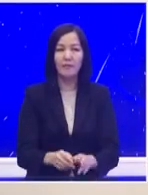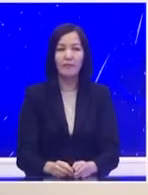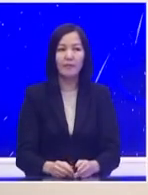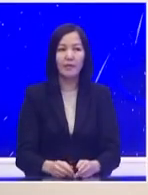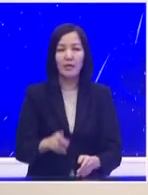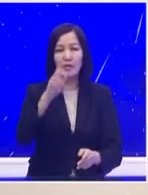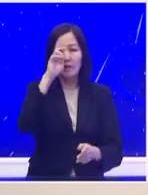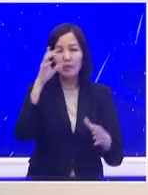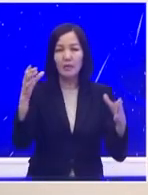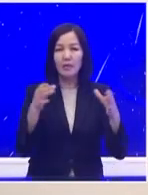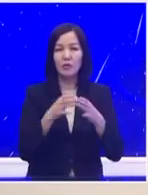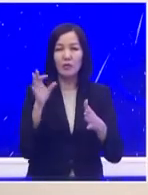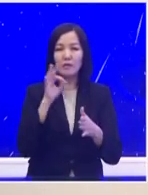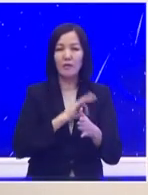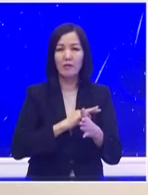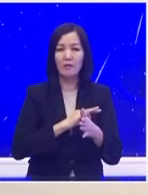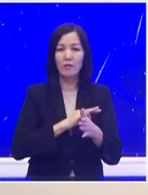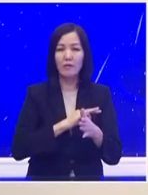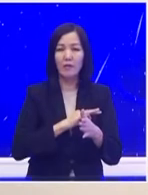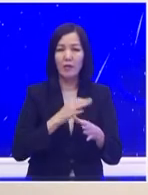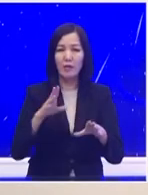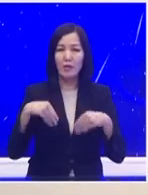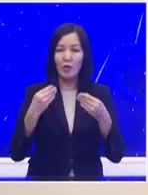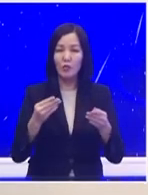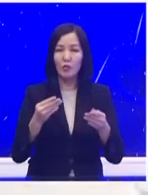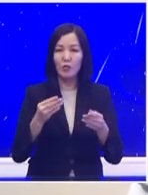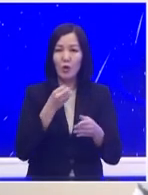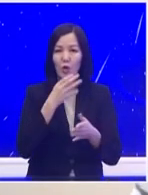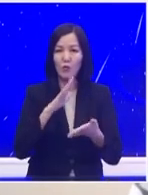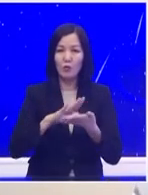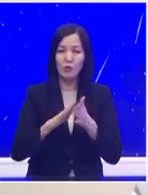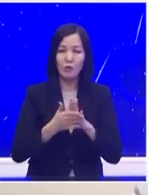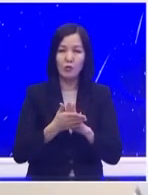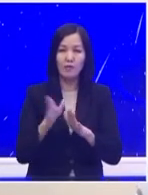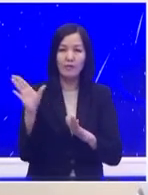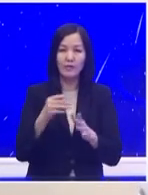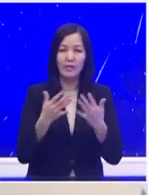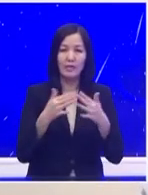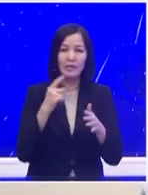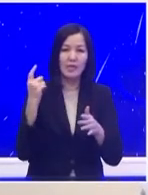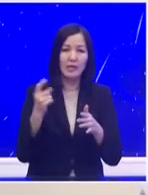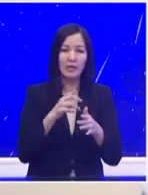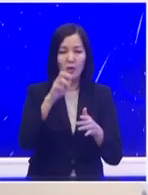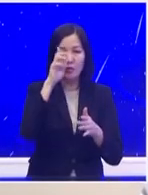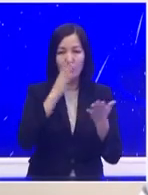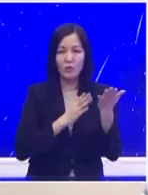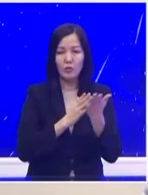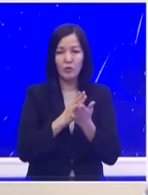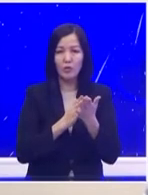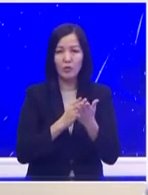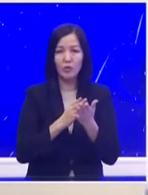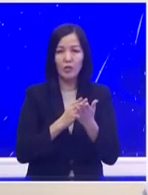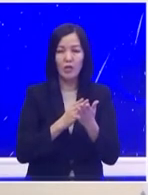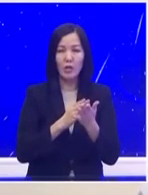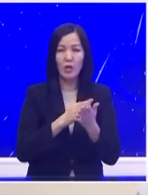Комитет государственных доходов пришел навстречу всем налогоплательщикам. То есть все крестьянские хозяйства, государственные служащие,